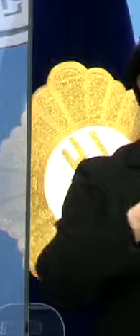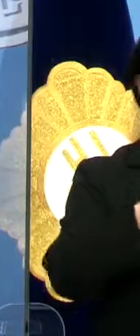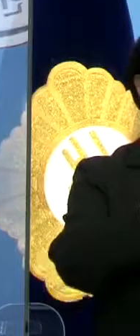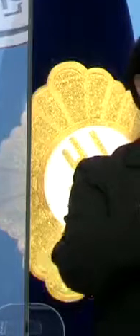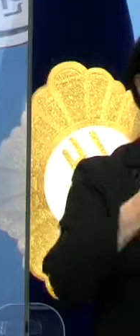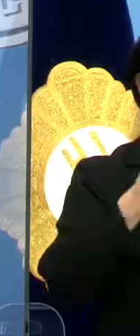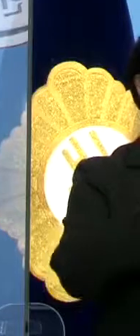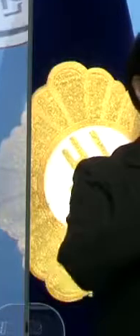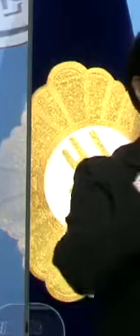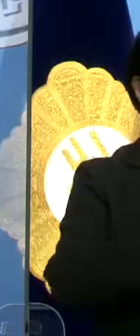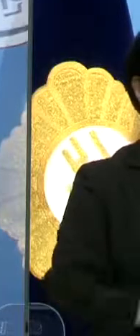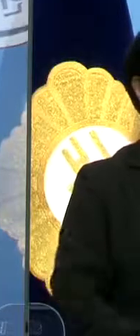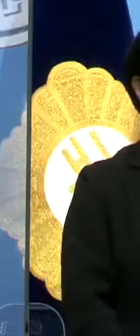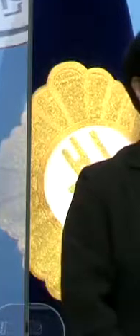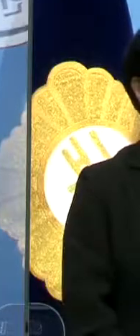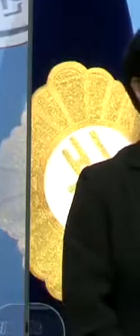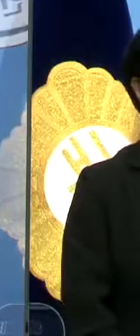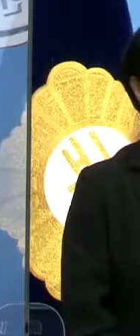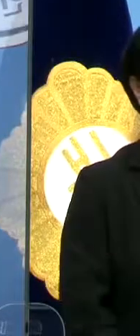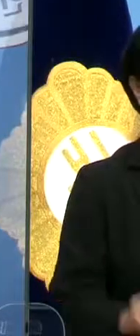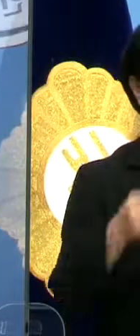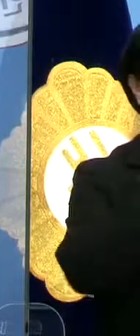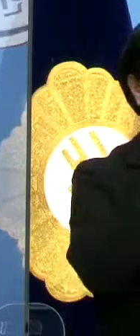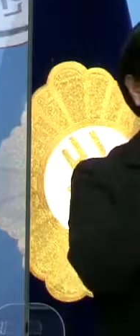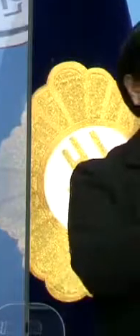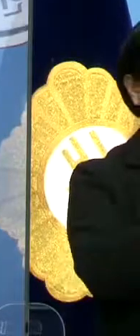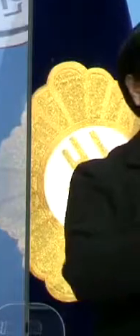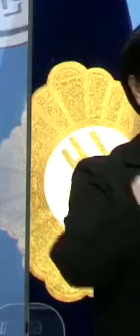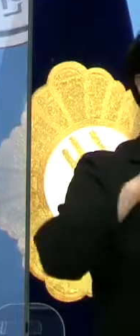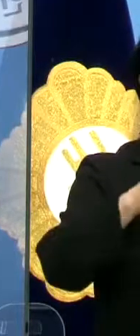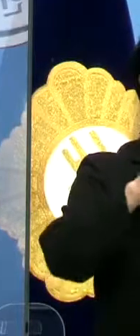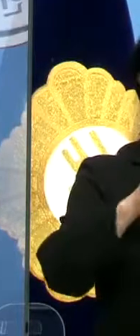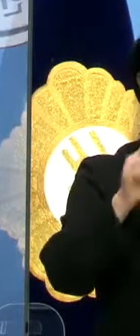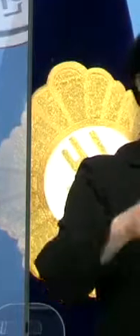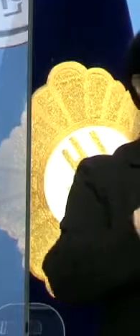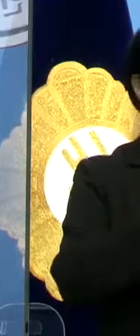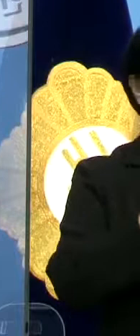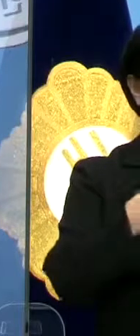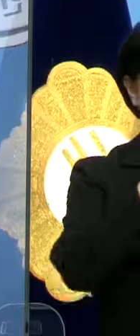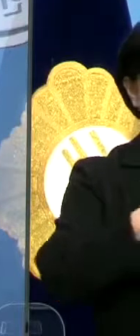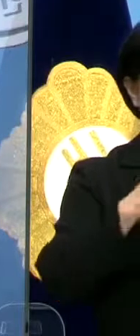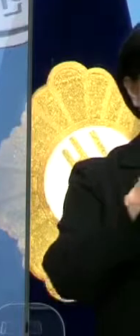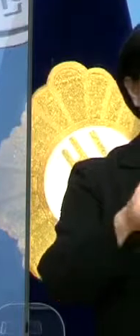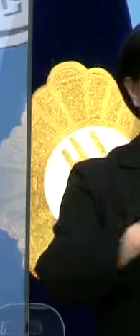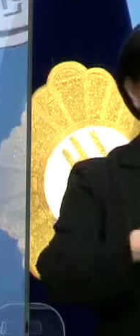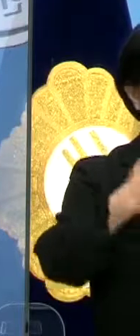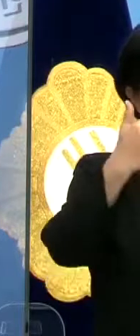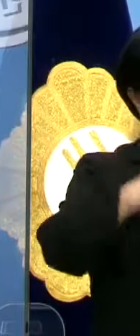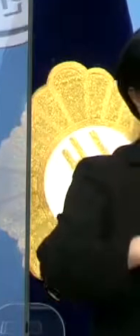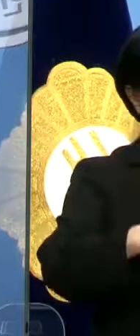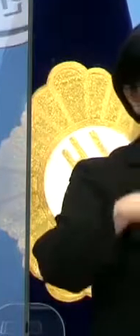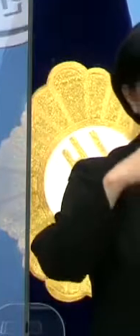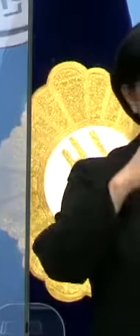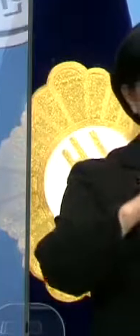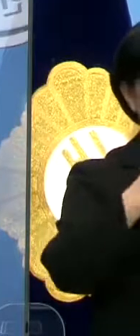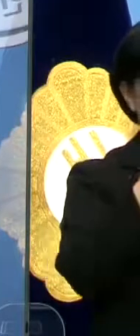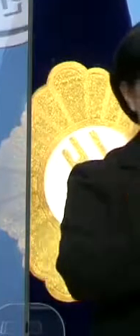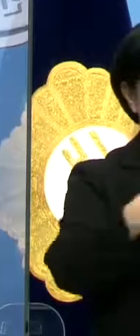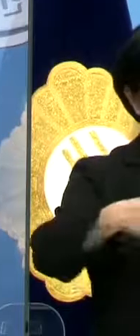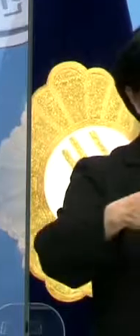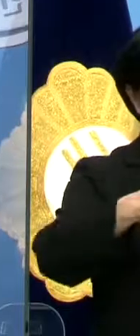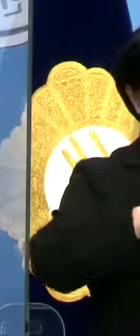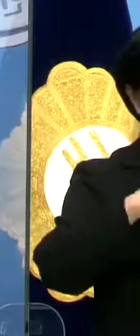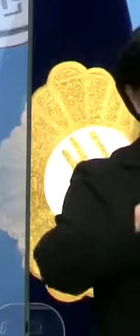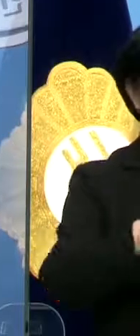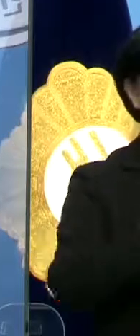것을 요구한다 더불어 민주당 유동균 마프 구청장은 청탁 금지법 이번 및 뇌물공여 혐의로 고발